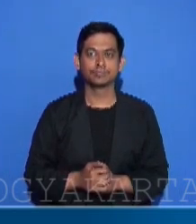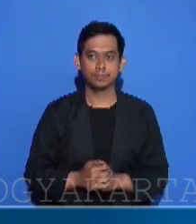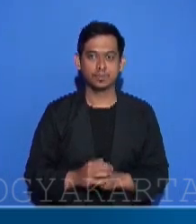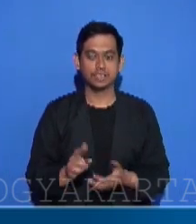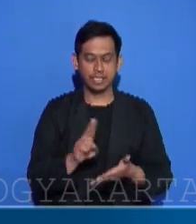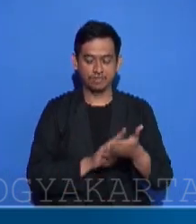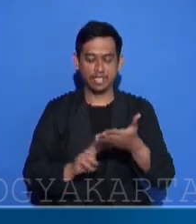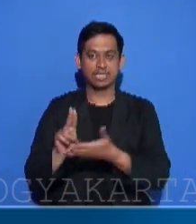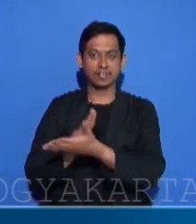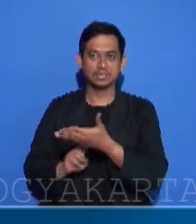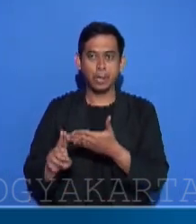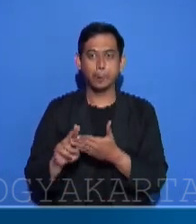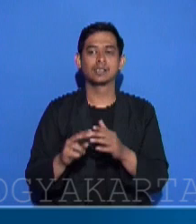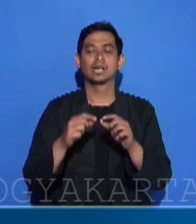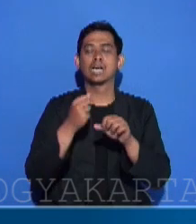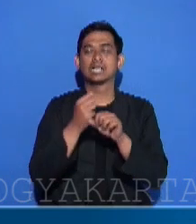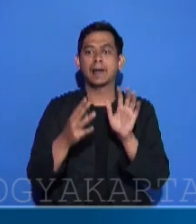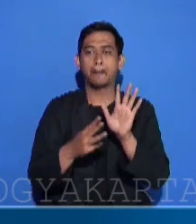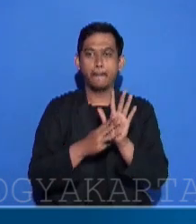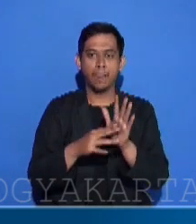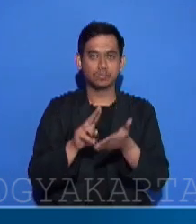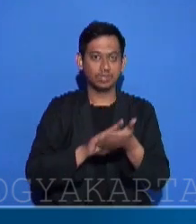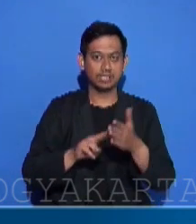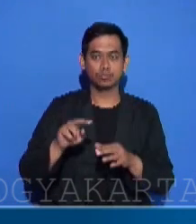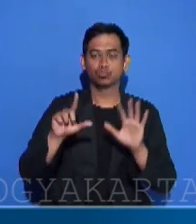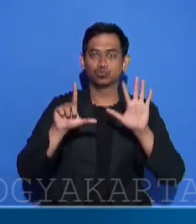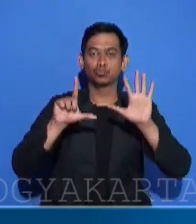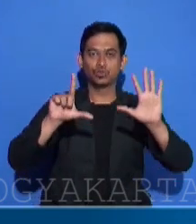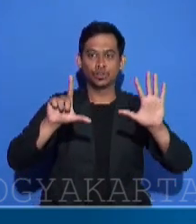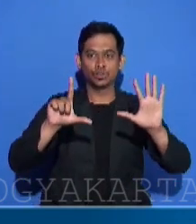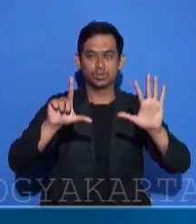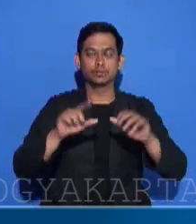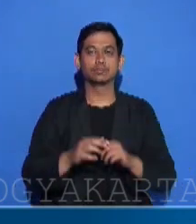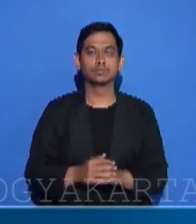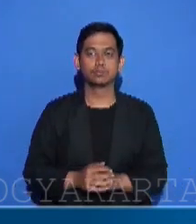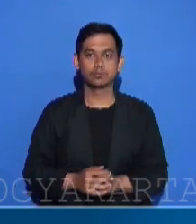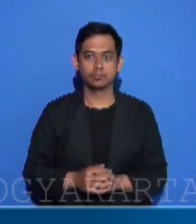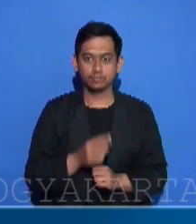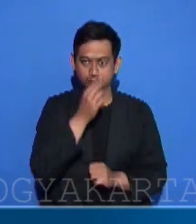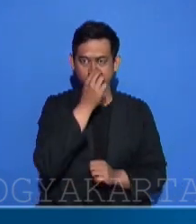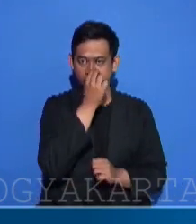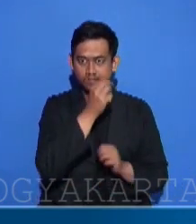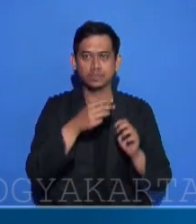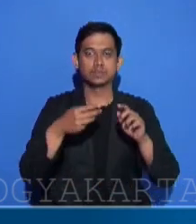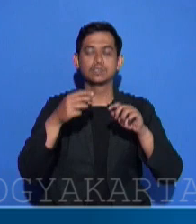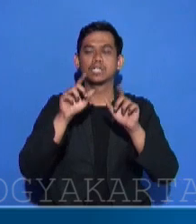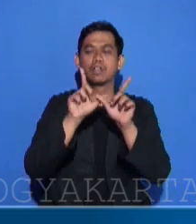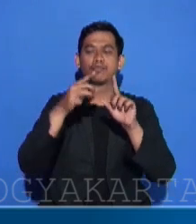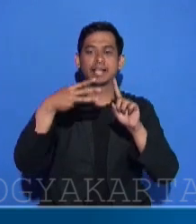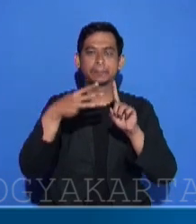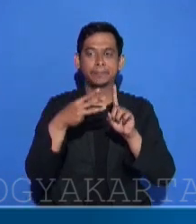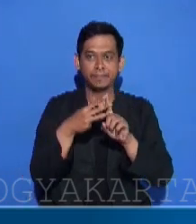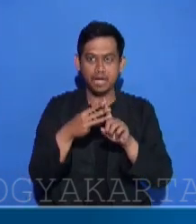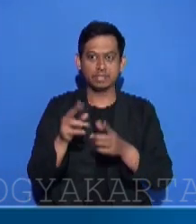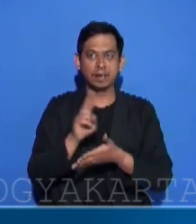kejah Mada yogiakarta menjadi kampus ketuj gelaran web 3 on campus Seminar ini diselenggarakan agar kalangan mahasiswa dan